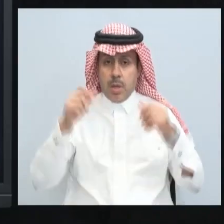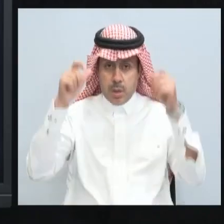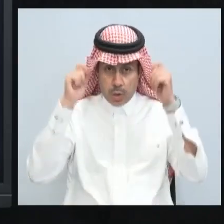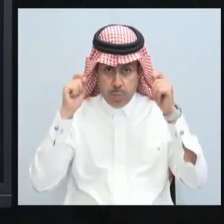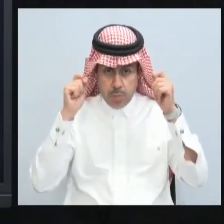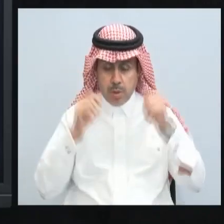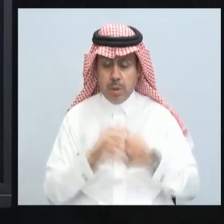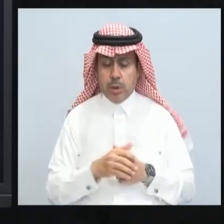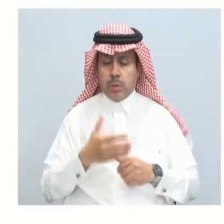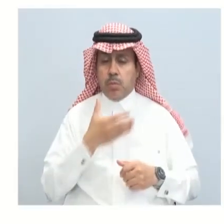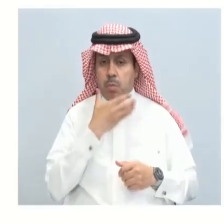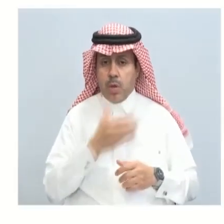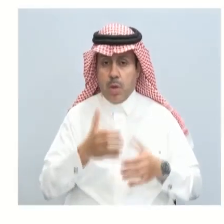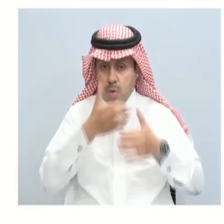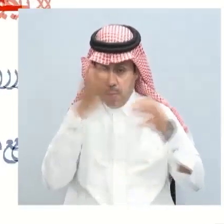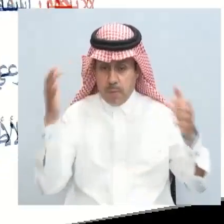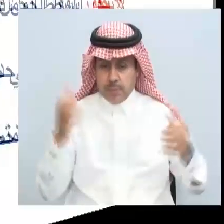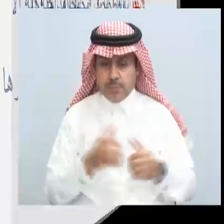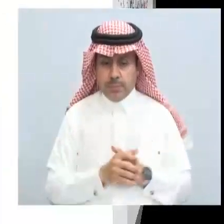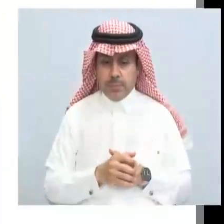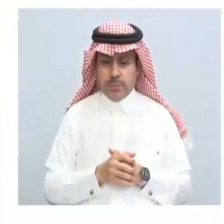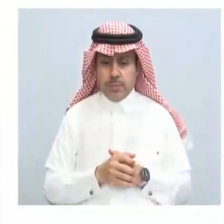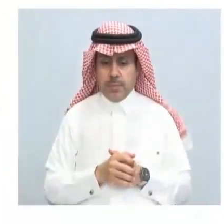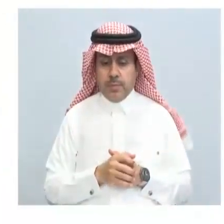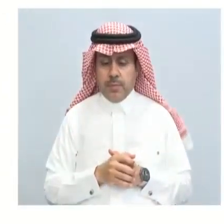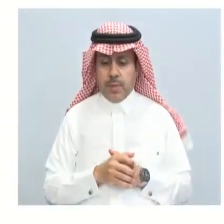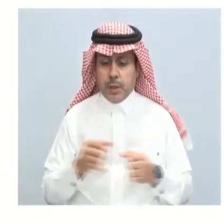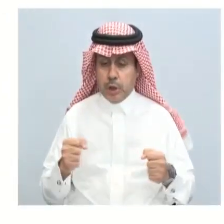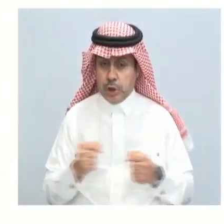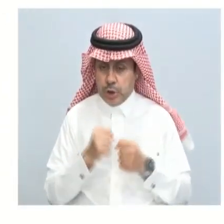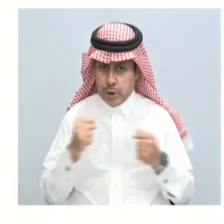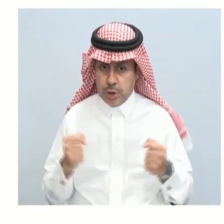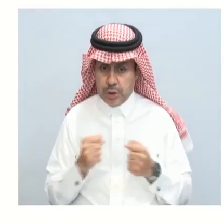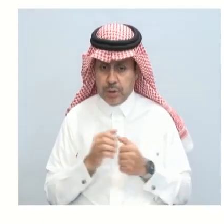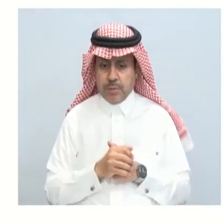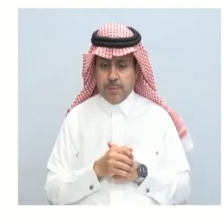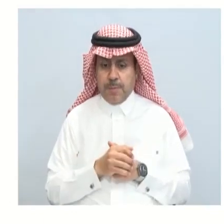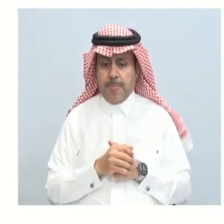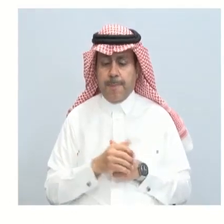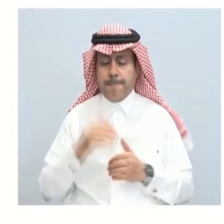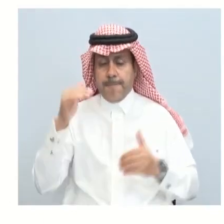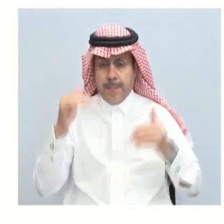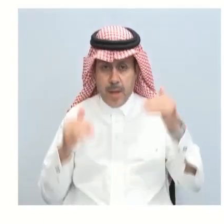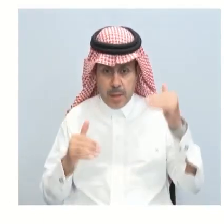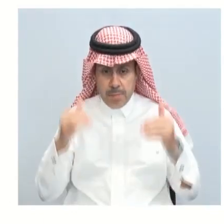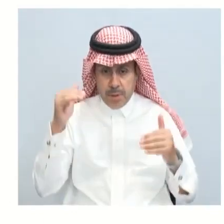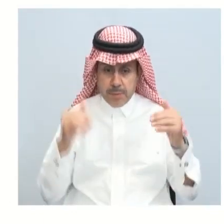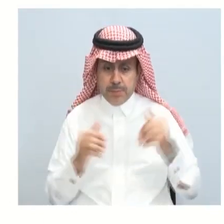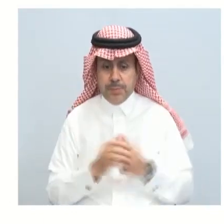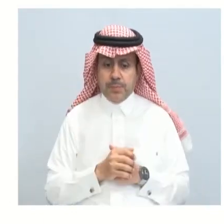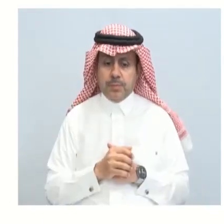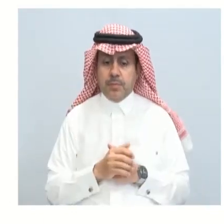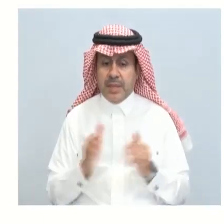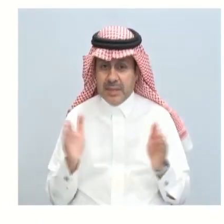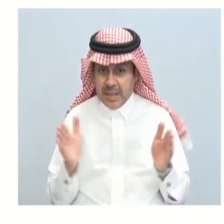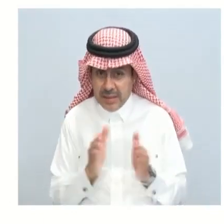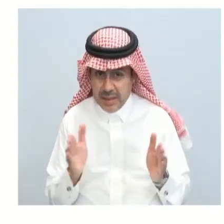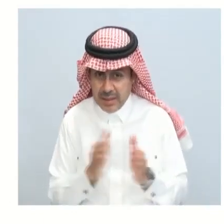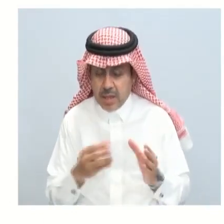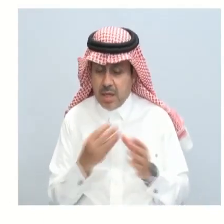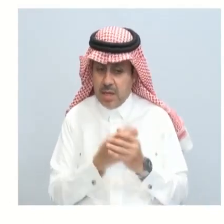العلماء الشرعيين ناتي ايضا ايها الطلاب الى هذا النشاط وهو ان تقارن بين تحديد